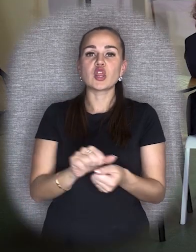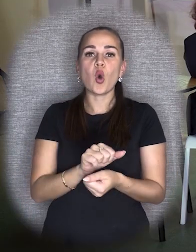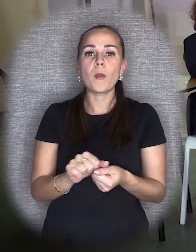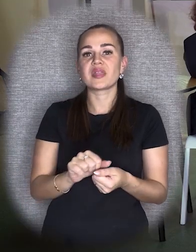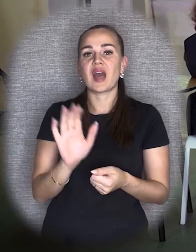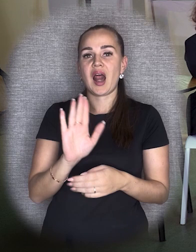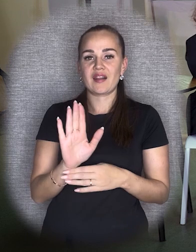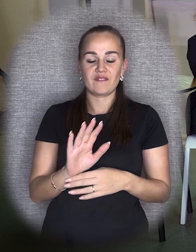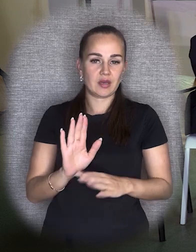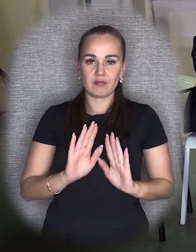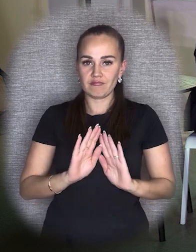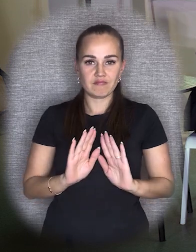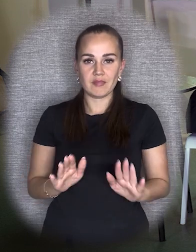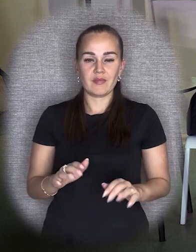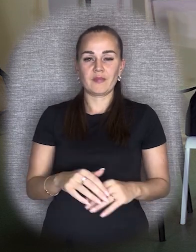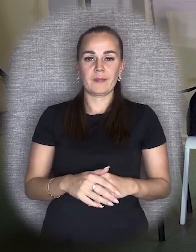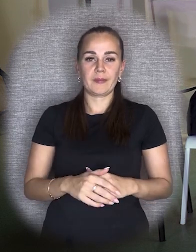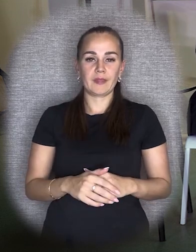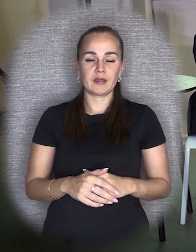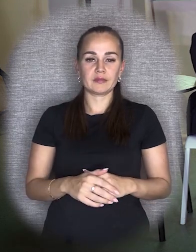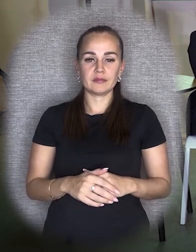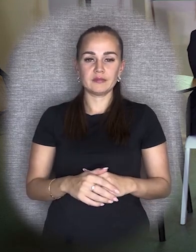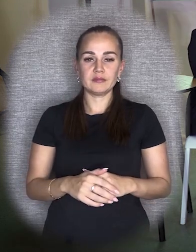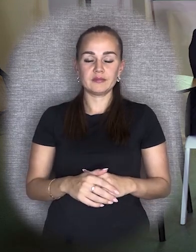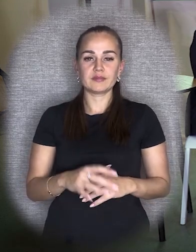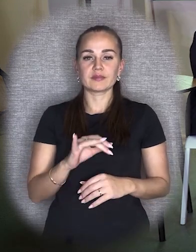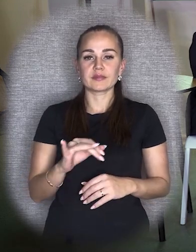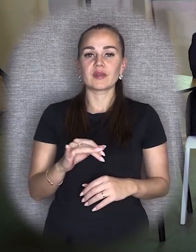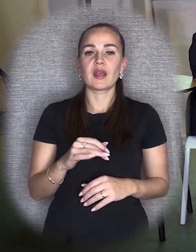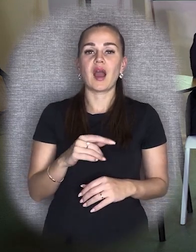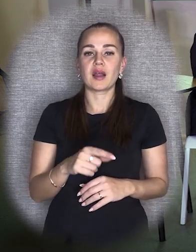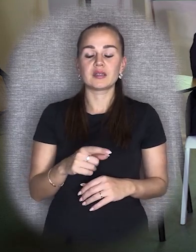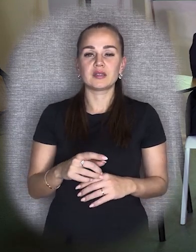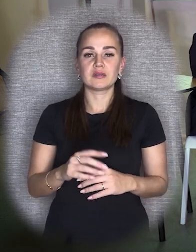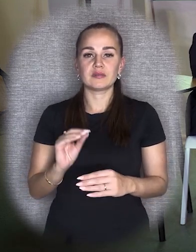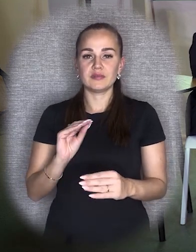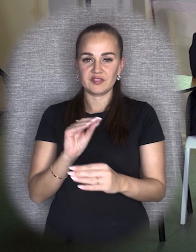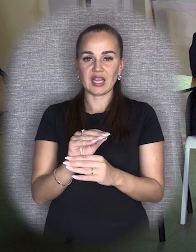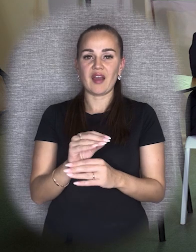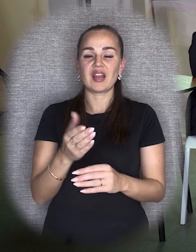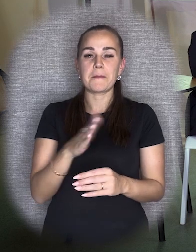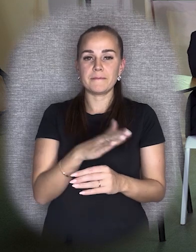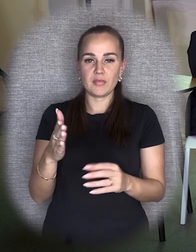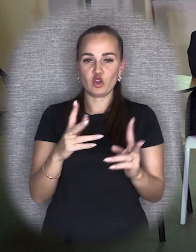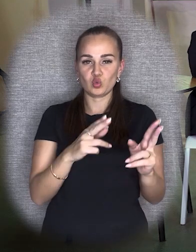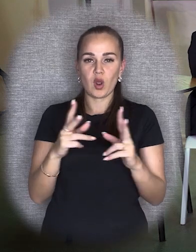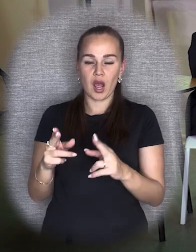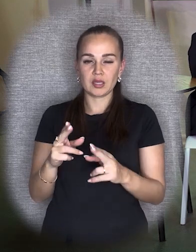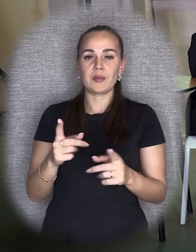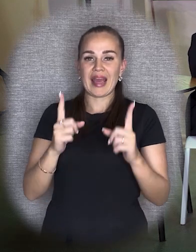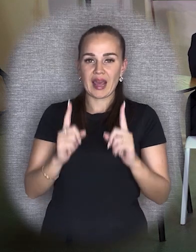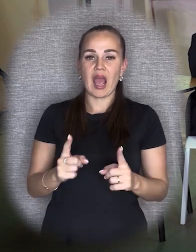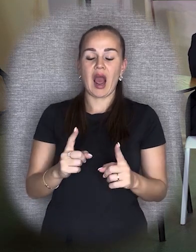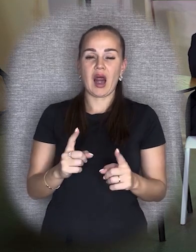И опять же, документального больше, чем художественного. Да, да, да. И мы его как раз ставим между, собственно, кадрами реальной